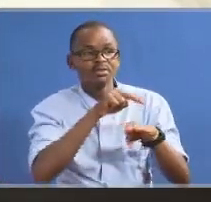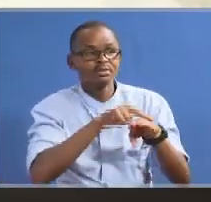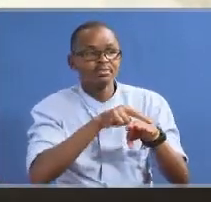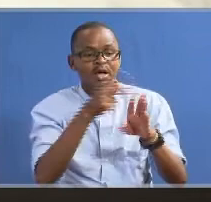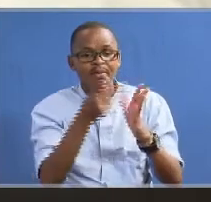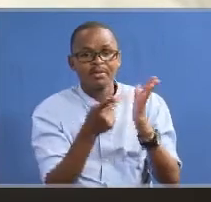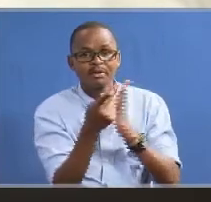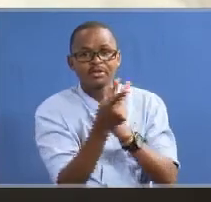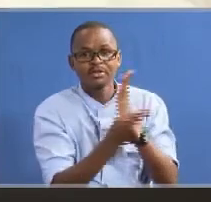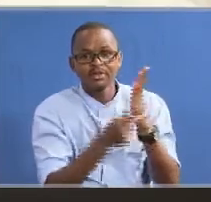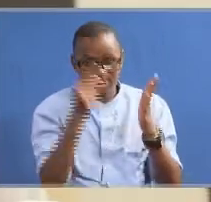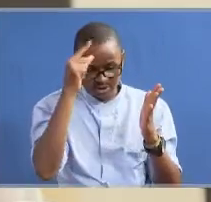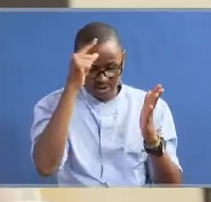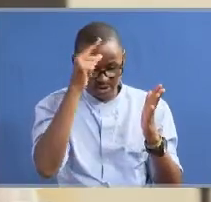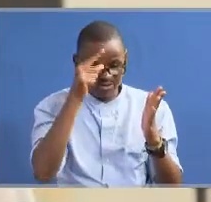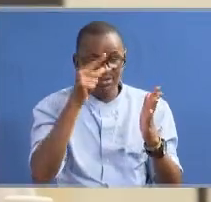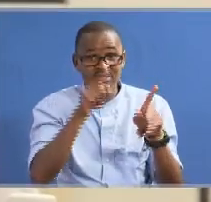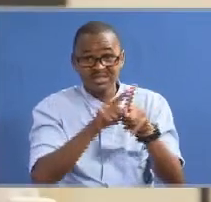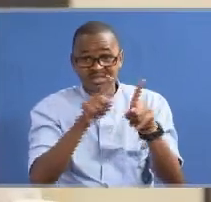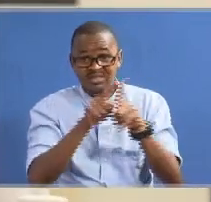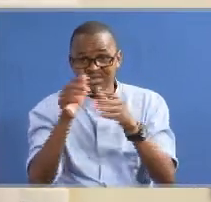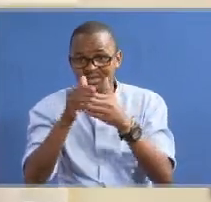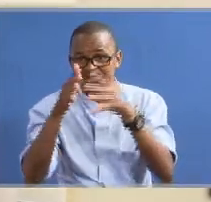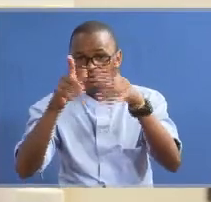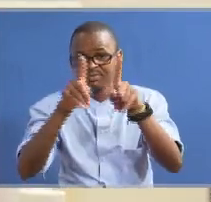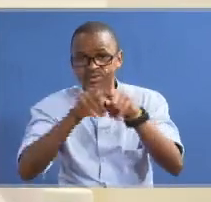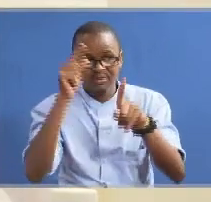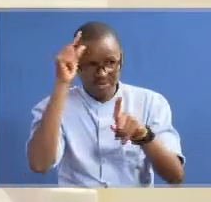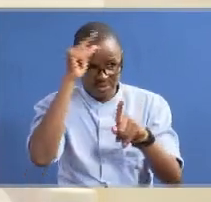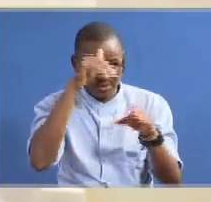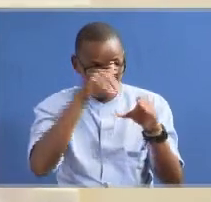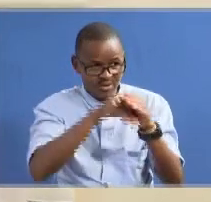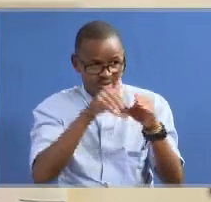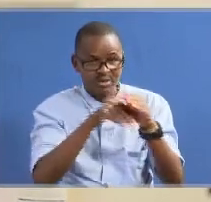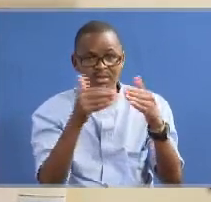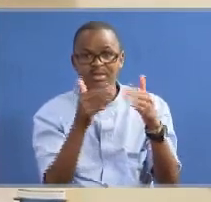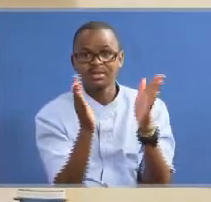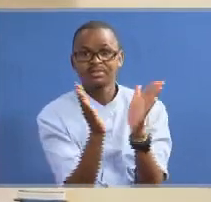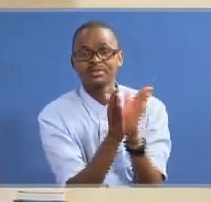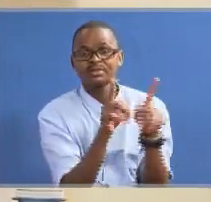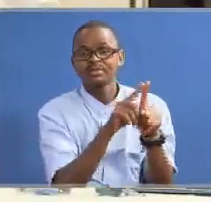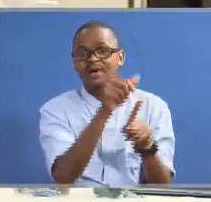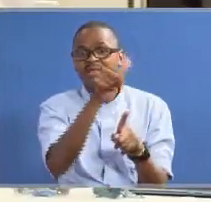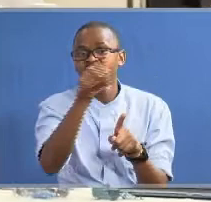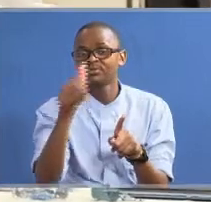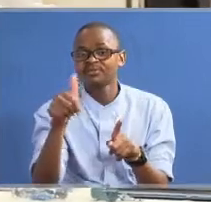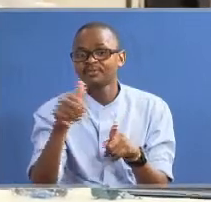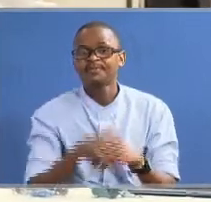miradi ya kiserikali, upigaji msasa wa viongozi na serikali katika jamii na kadhalika.